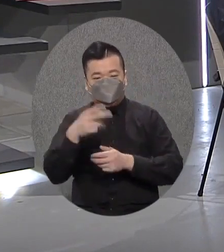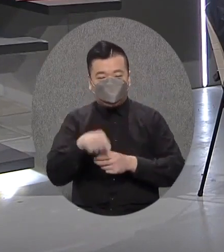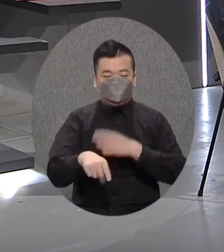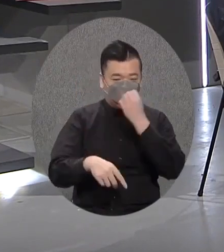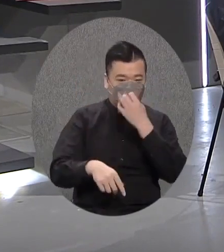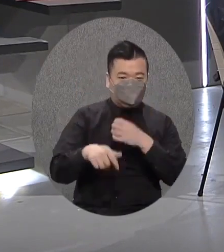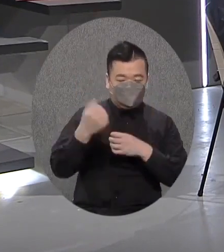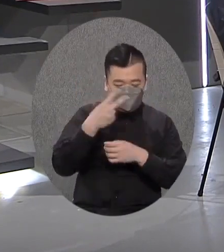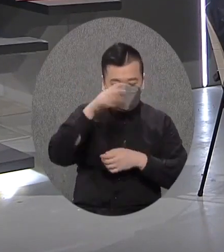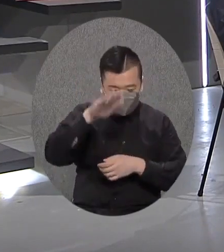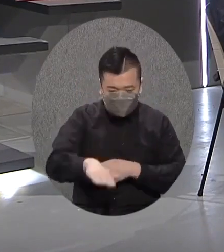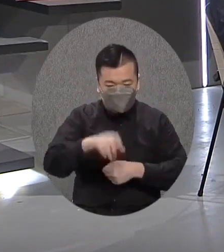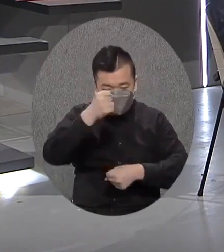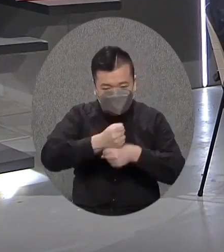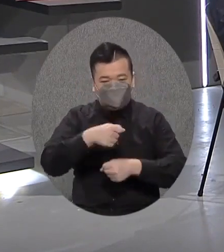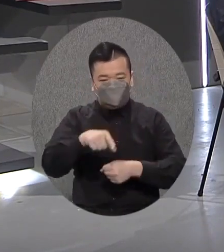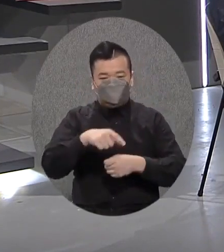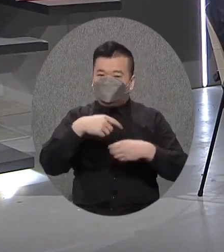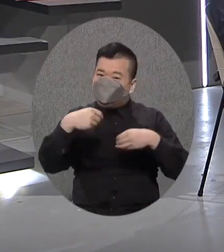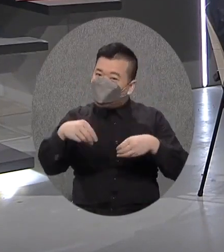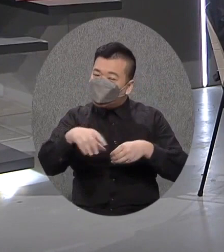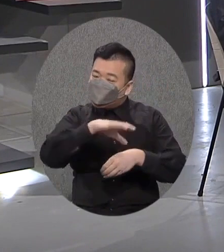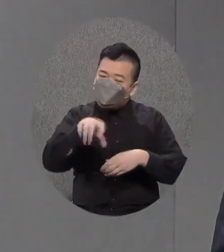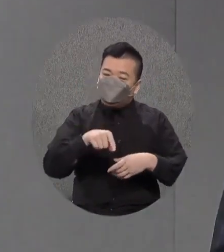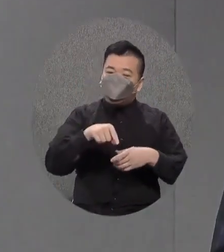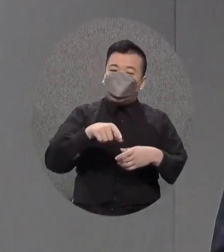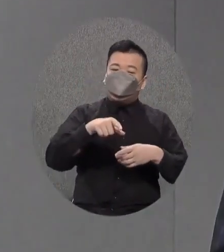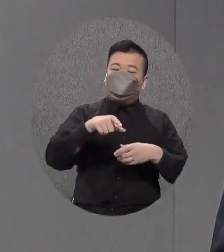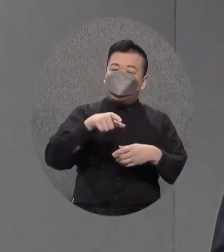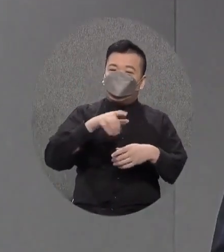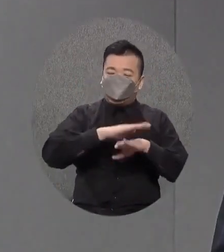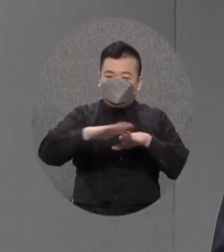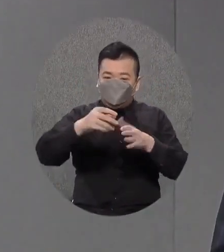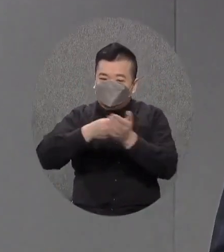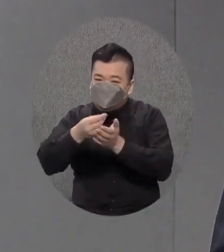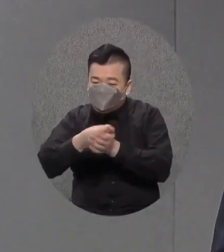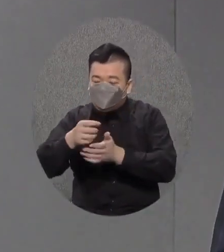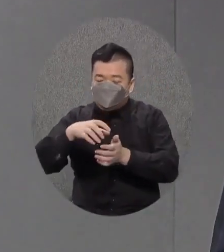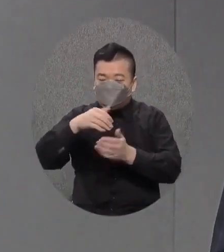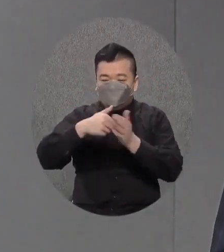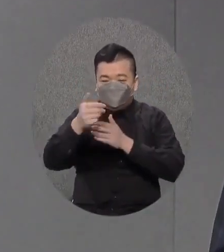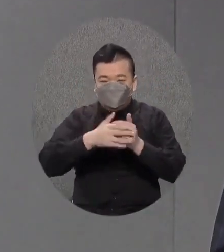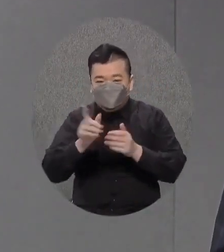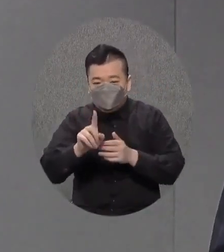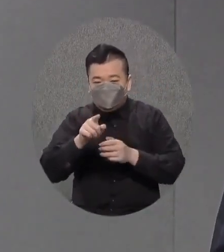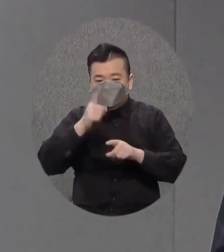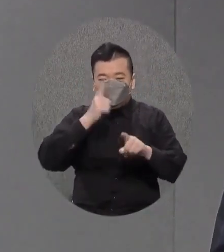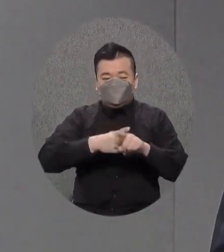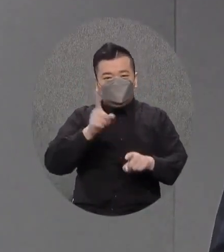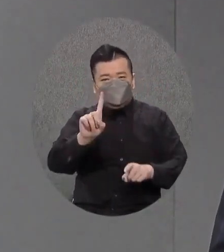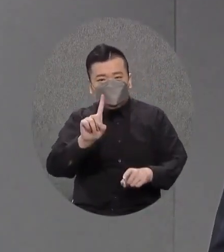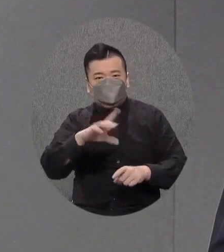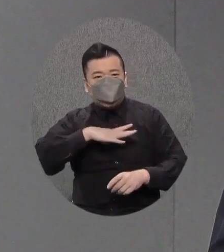香港著地啦，其實喺我哋整個教育上邊，喺版畫藝術嘅教育上邊，其實係一個乜嘢嘅狀態